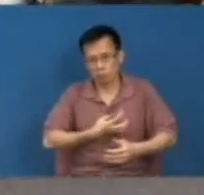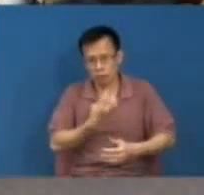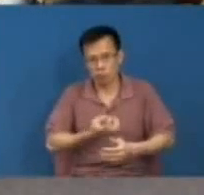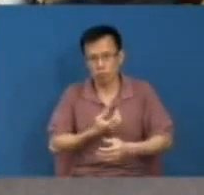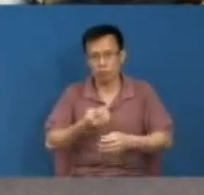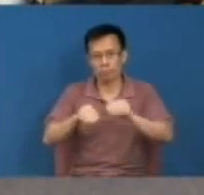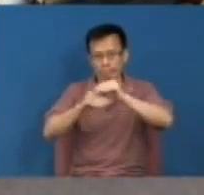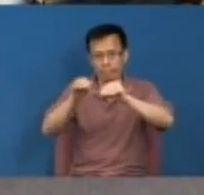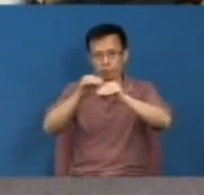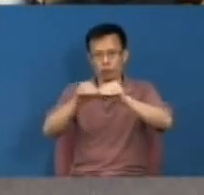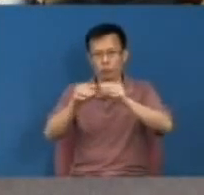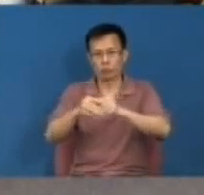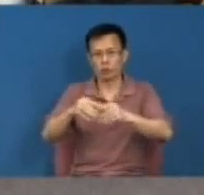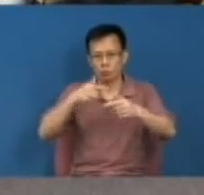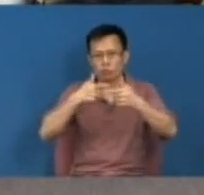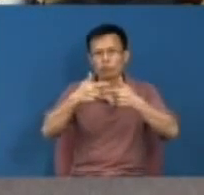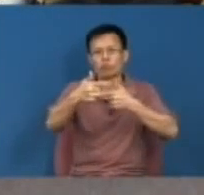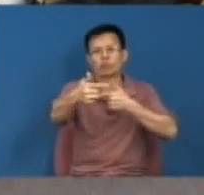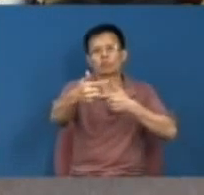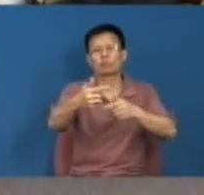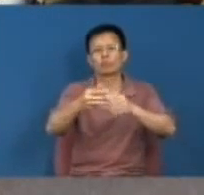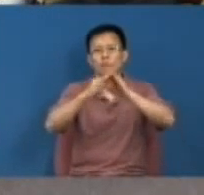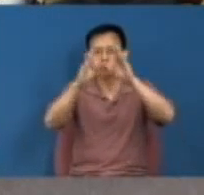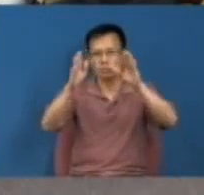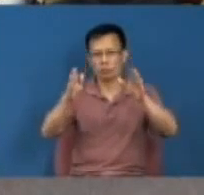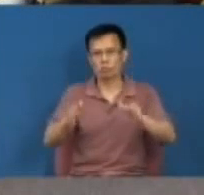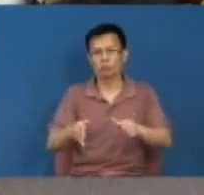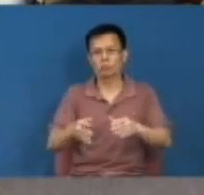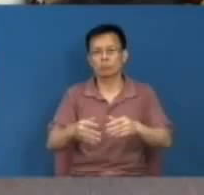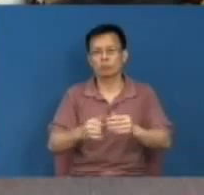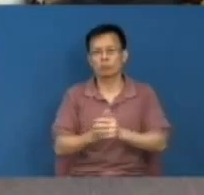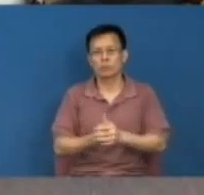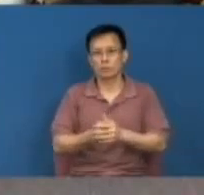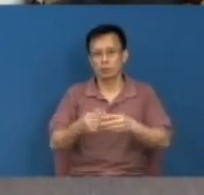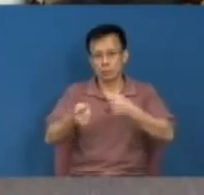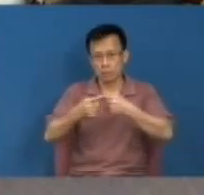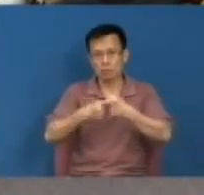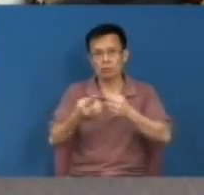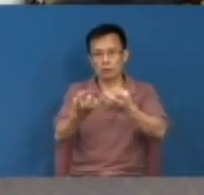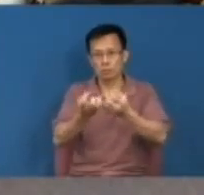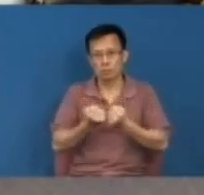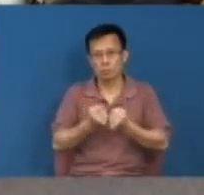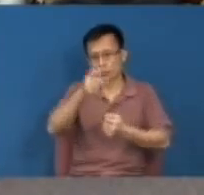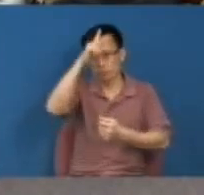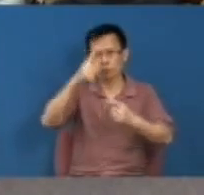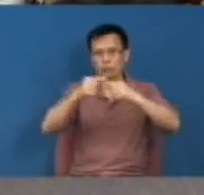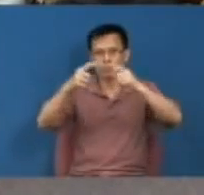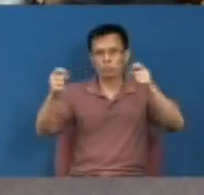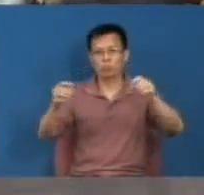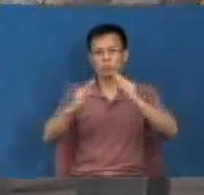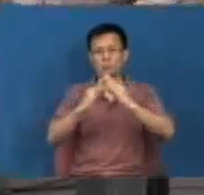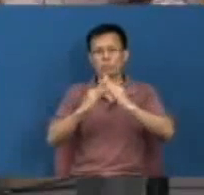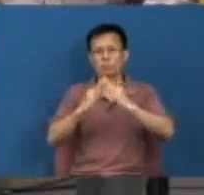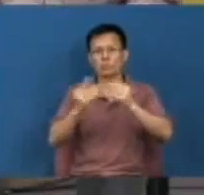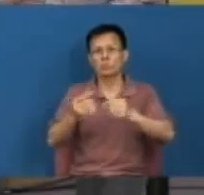住嚇。 係啦，一路永日嘅諗住。 你睇，不如同我哋講下咧，你第一次係收到呢個係市建局通知，你話佢準備係